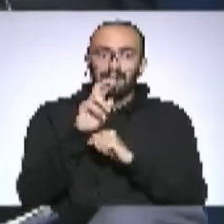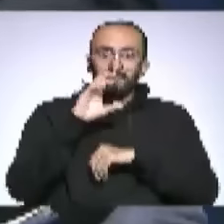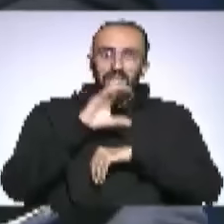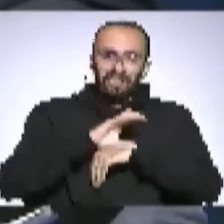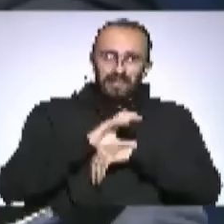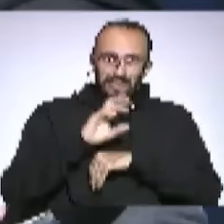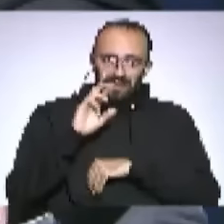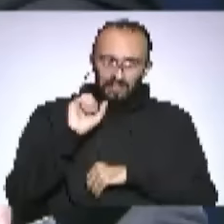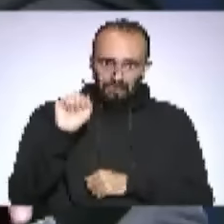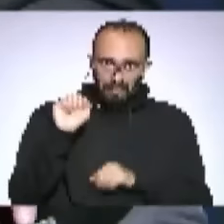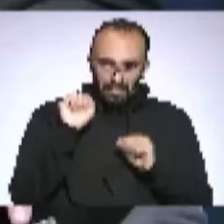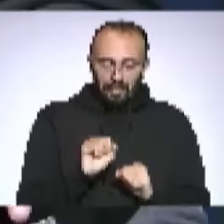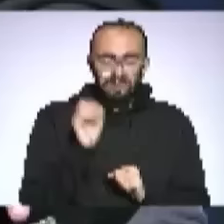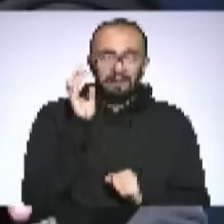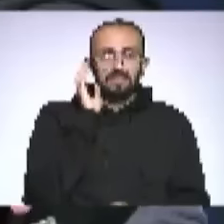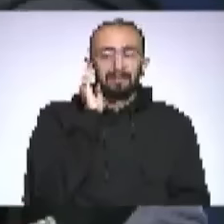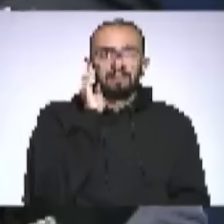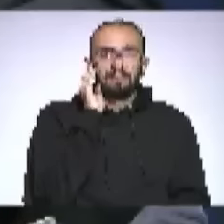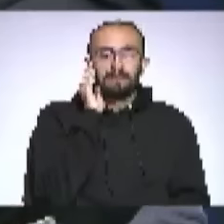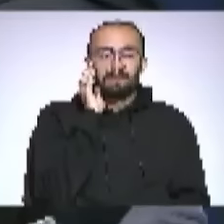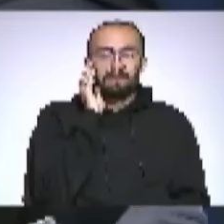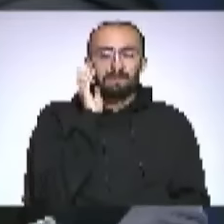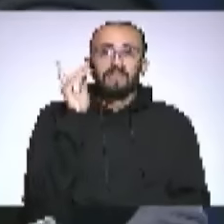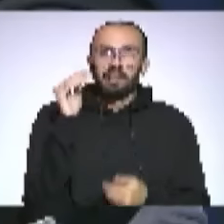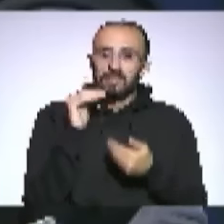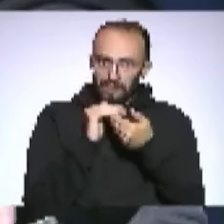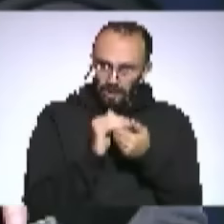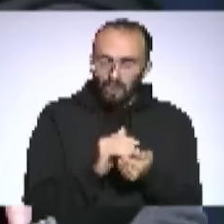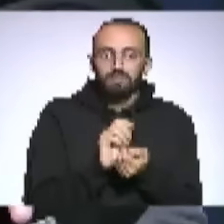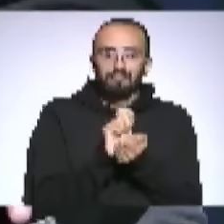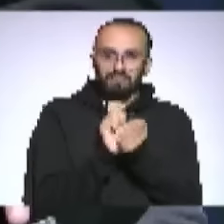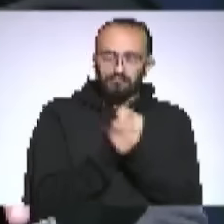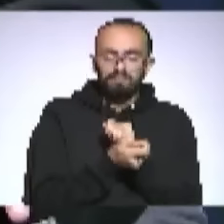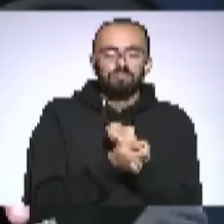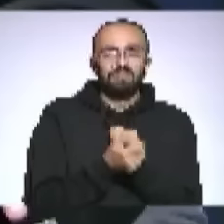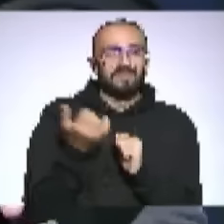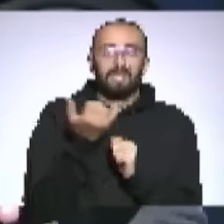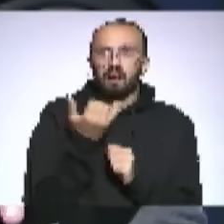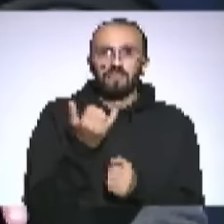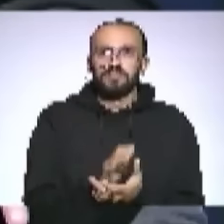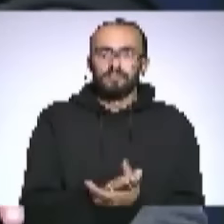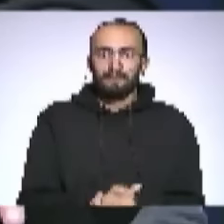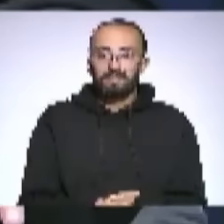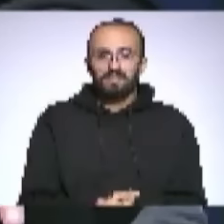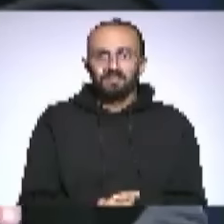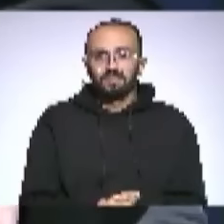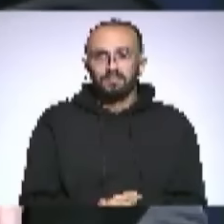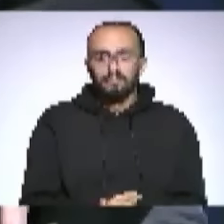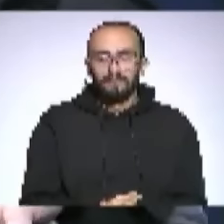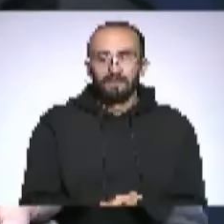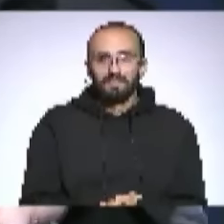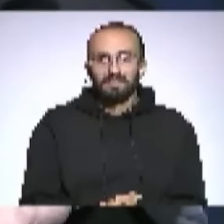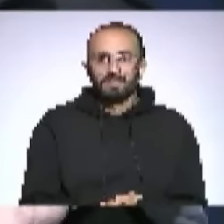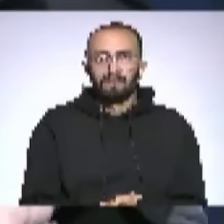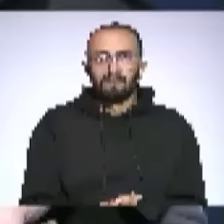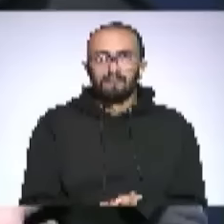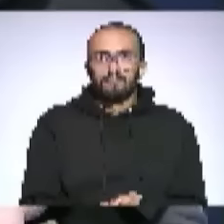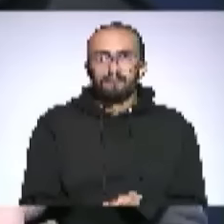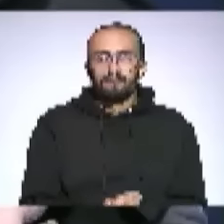اللي اللي بيتكلم عنه هم هيساعدوا ان يحصل على هذا التغيير هو